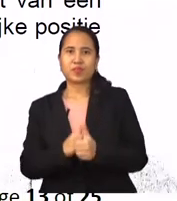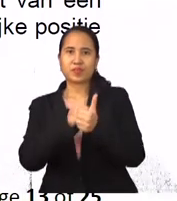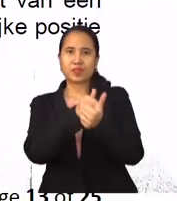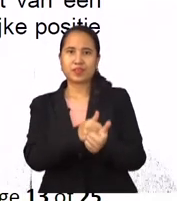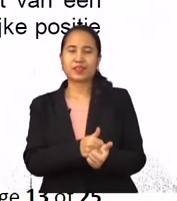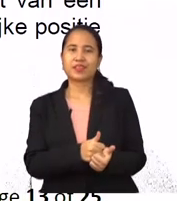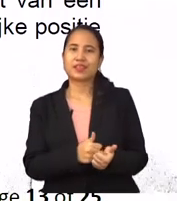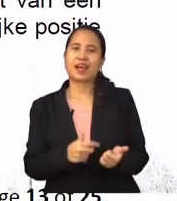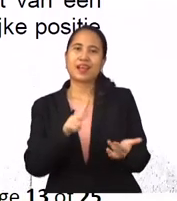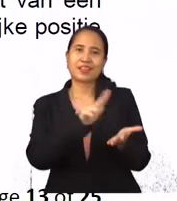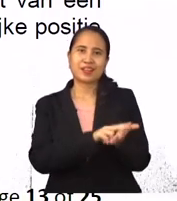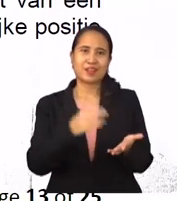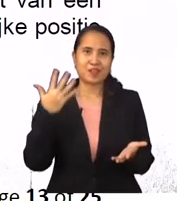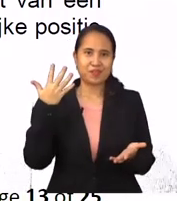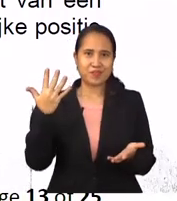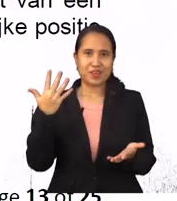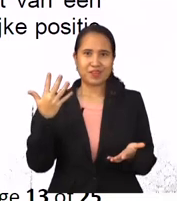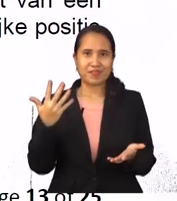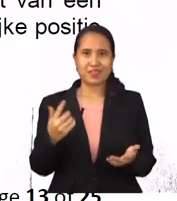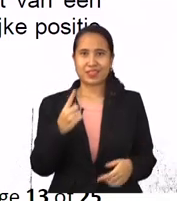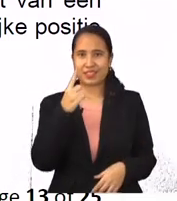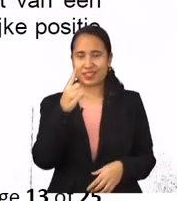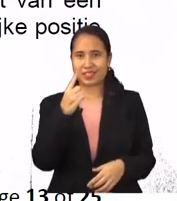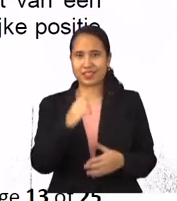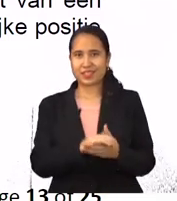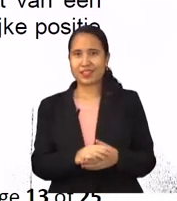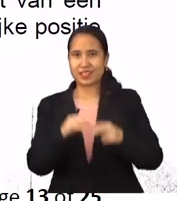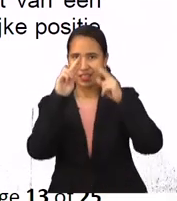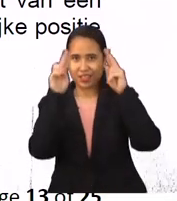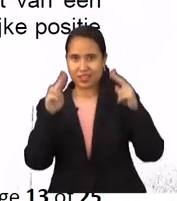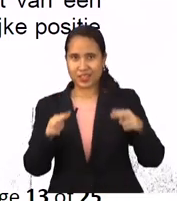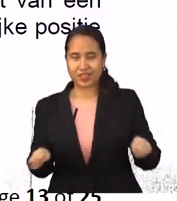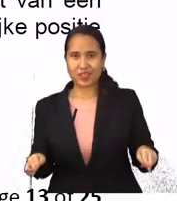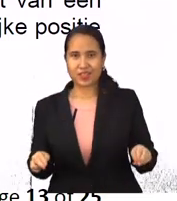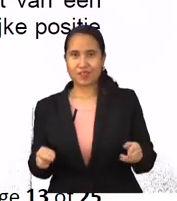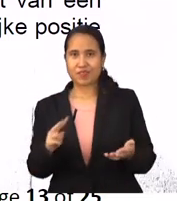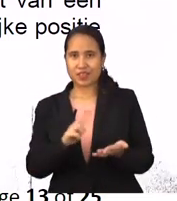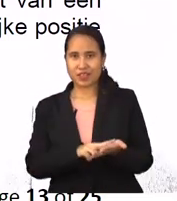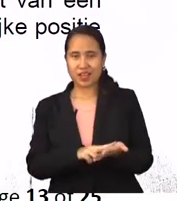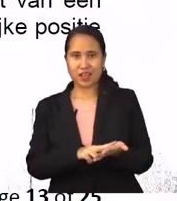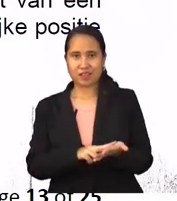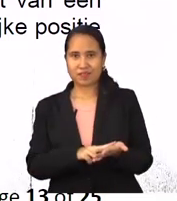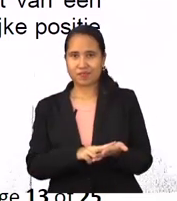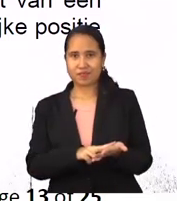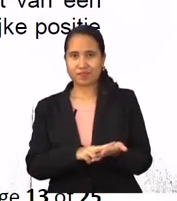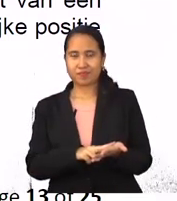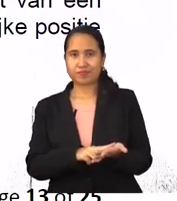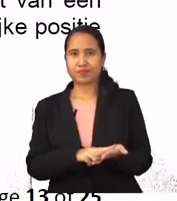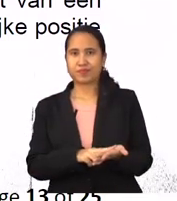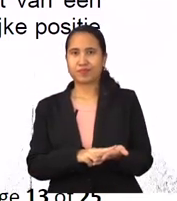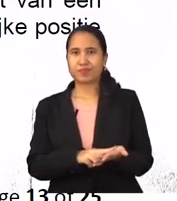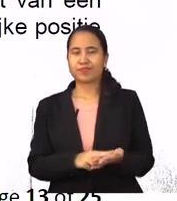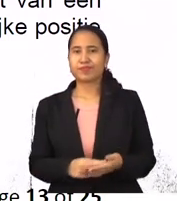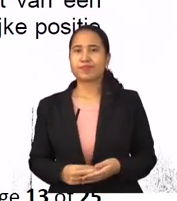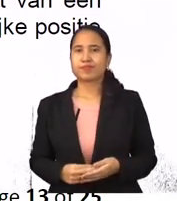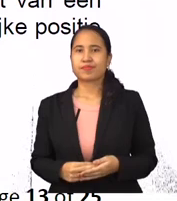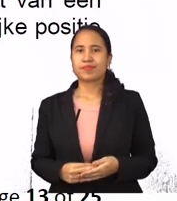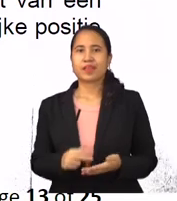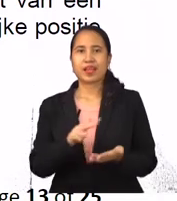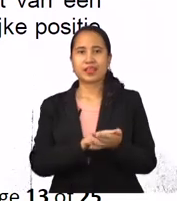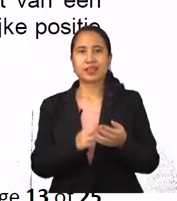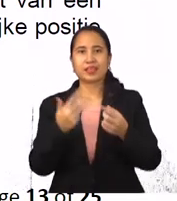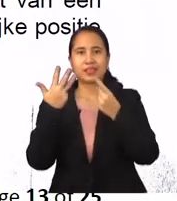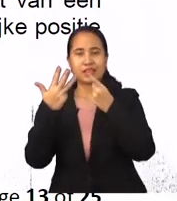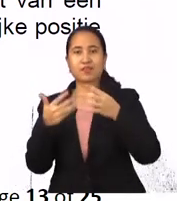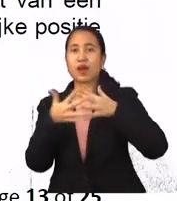lid 1 van het internationaal verdrag in zaken burger- en politieke rechten, als ook naar artikel 19 van het Amerikaans